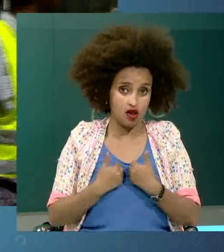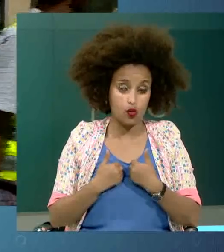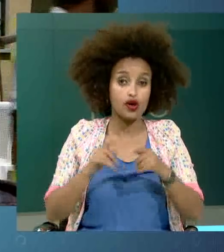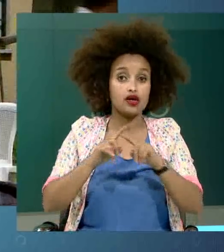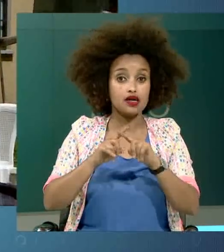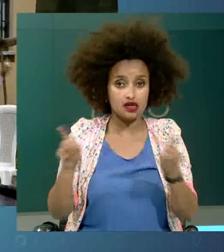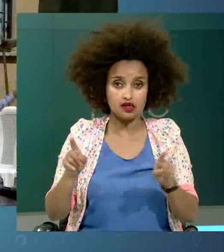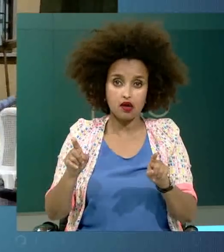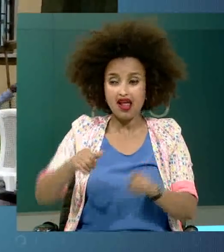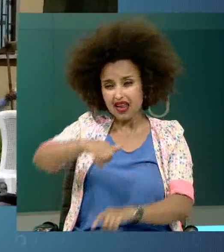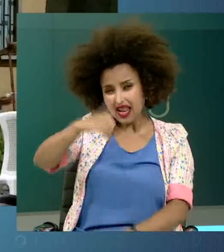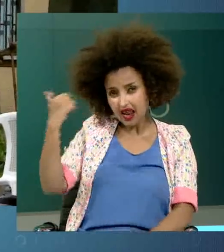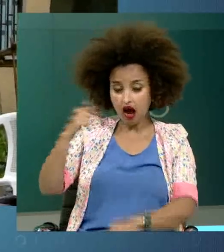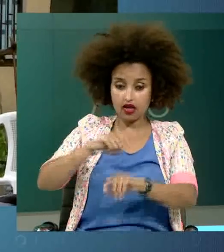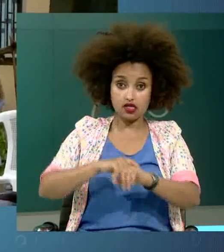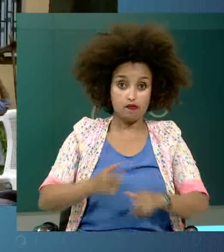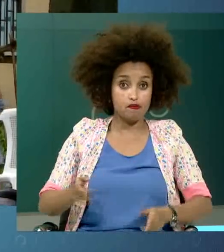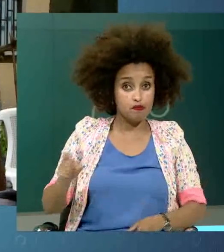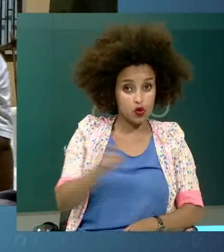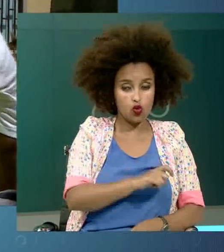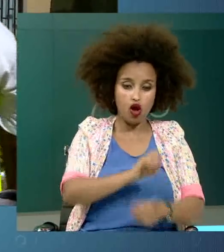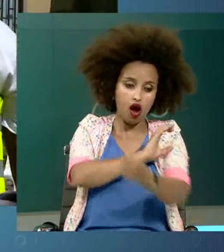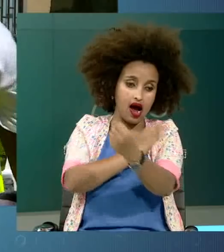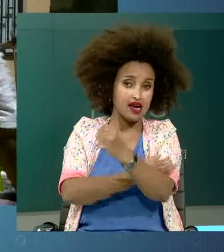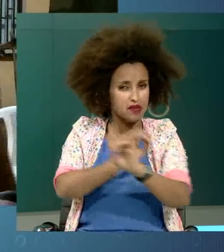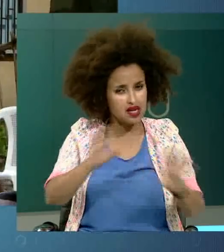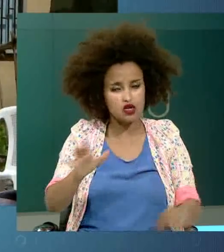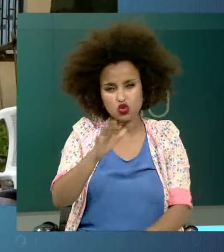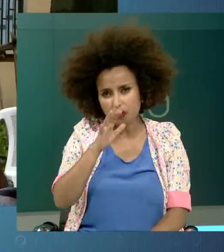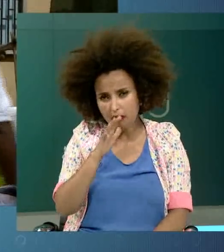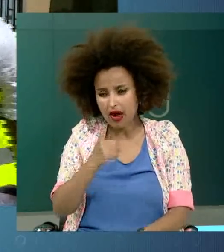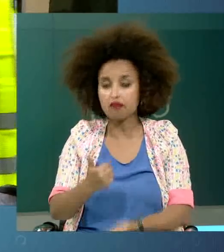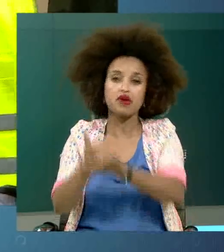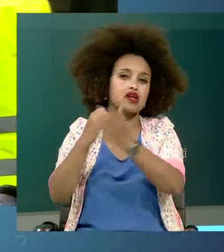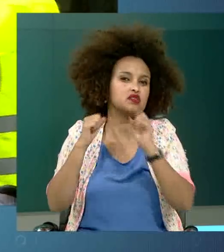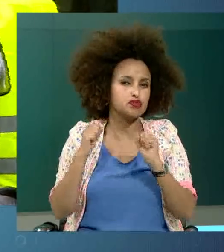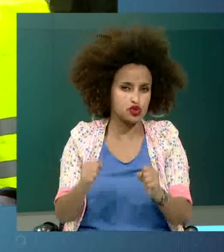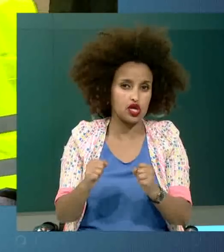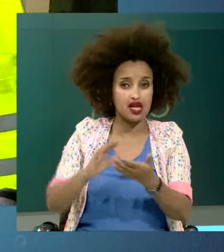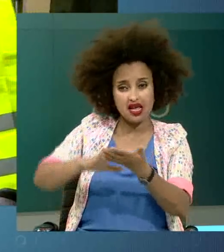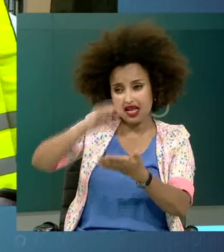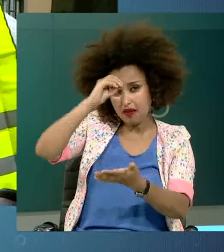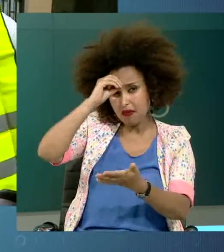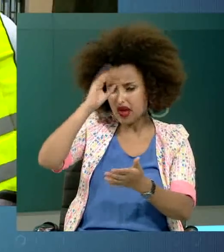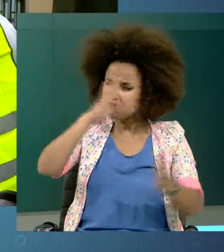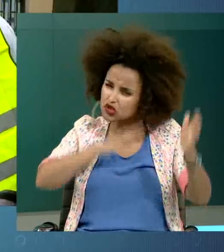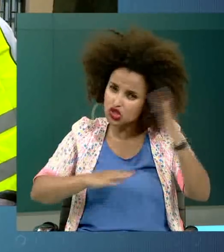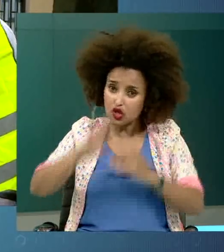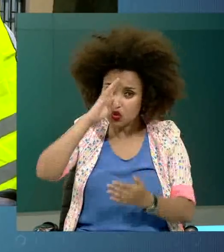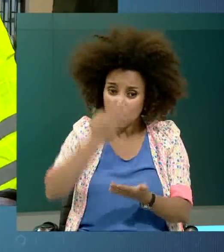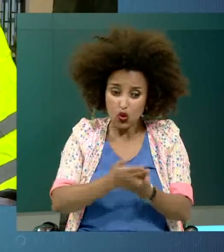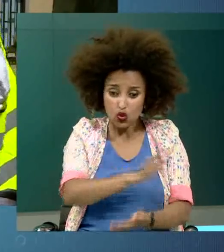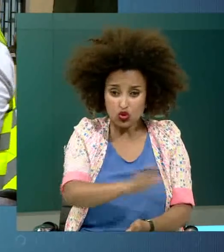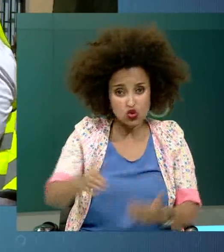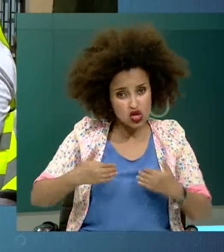ግን ኖርማሊ ለሌላም ጊዜ ቢሆን አቅም የሌላቸው እናቶች እንደዚህ መርዳት ቢቻል፣ ለመማር በጣም የሚቸገሩ ልጆችን መርዳት ቢቻል